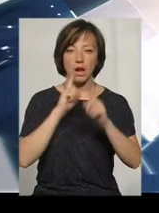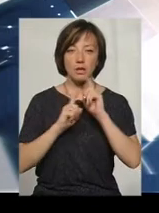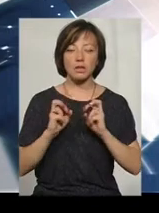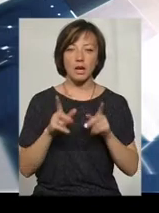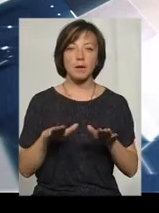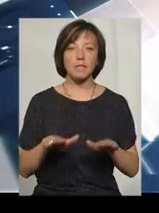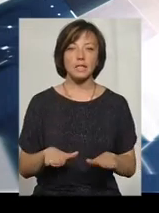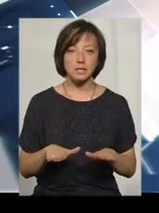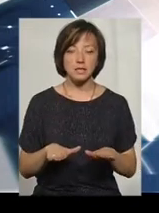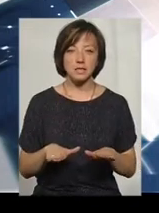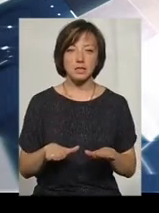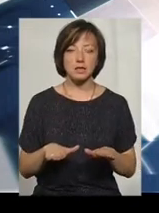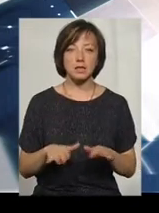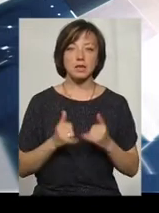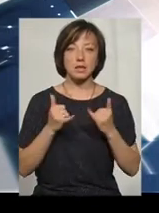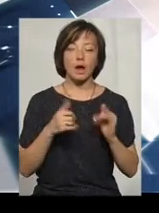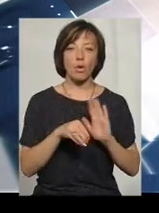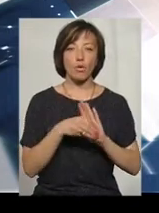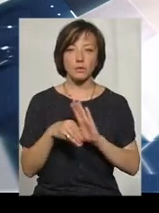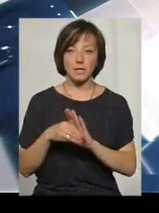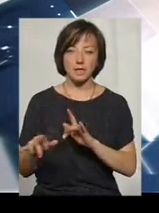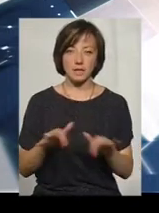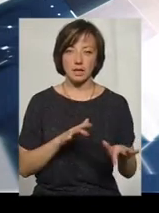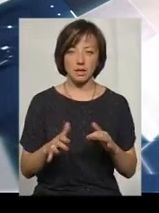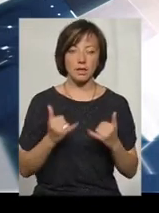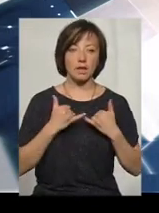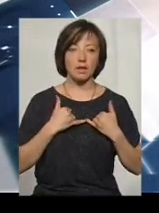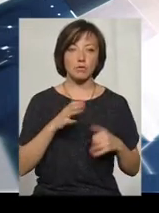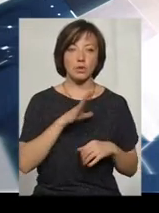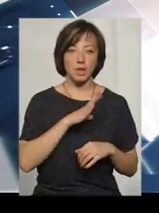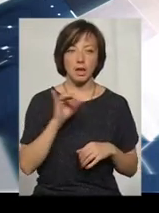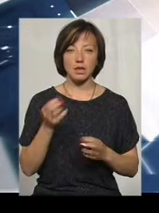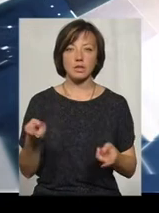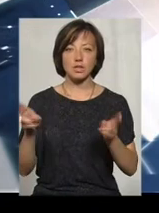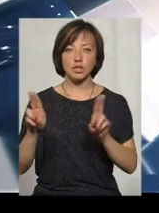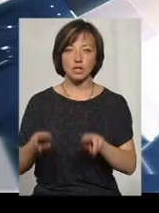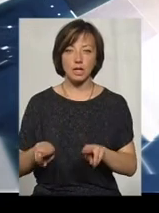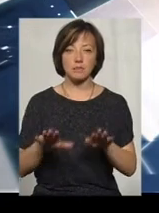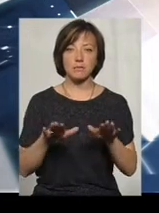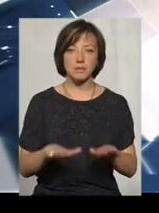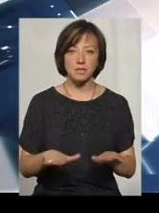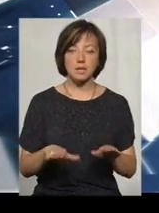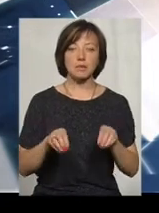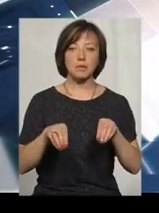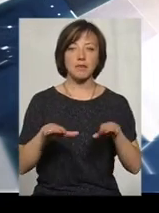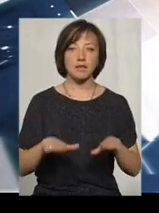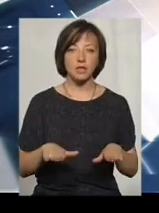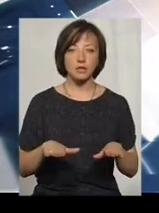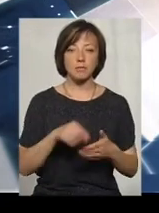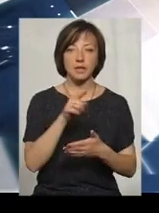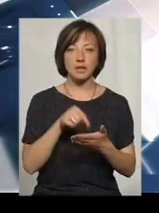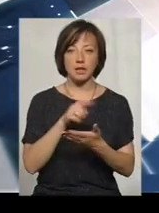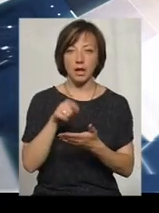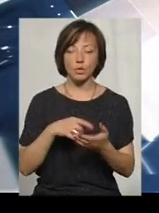як місце чи площадку для корупційних діянь. Вона для нас була і залишається лише місцем для вирішення тих питань,